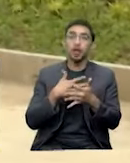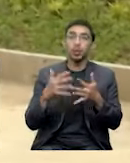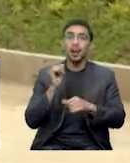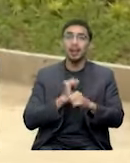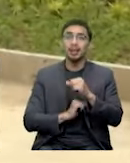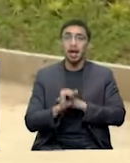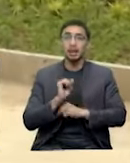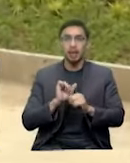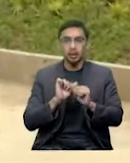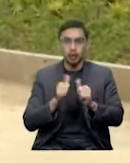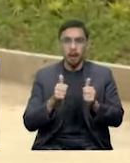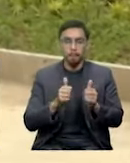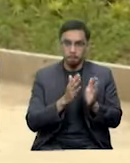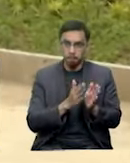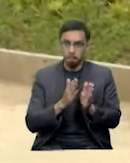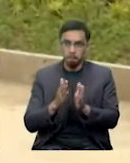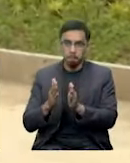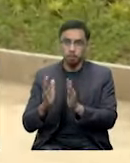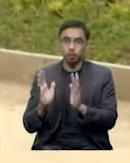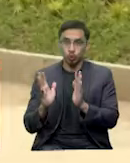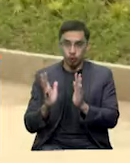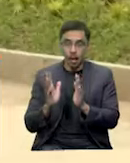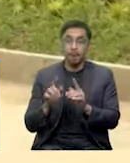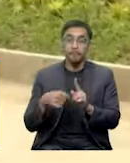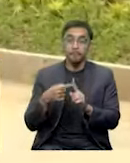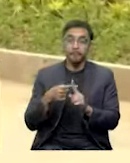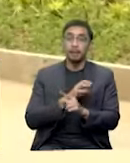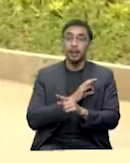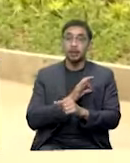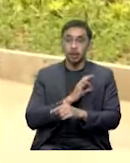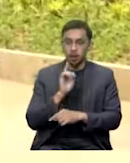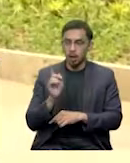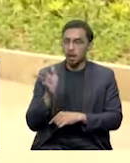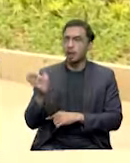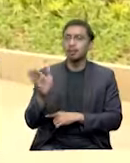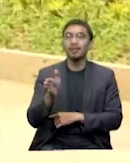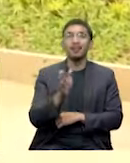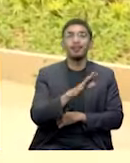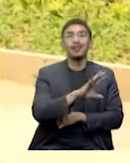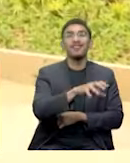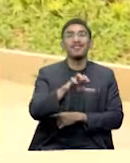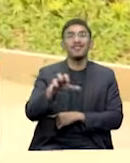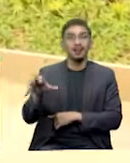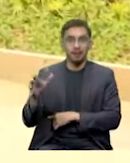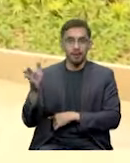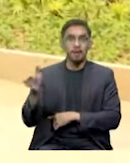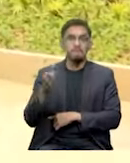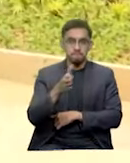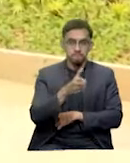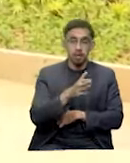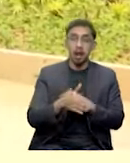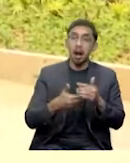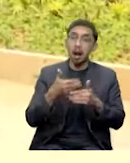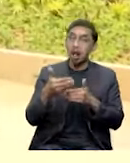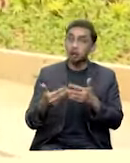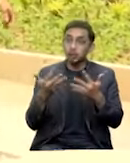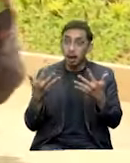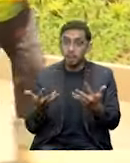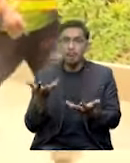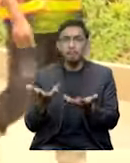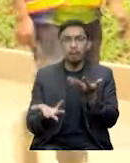namun tentunya Presiden juga akan melakukan kunjungan kerja ke sejumlah daerah, dan namun nantinya akan berangkat dan juga kembali